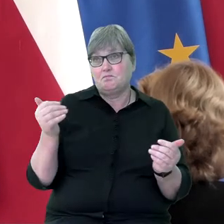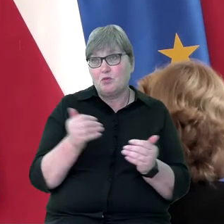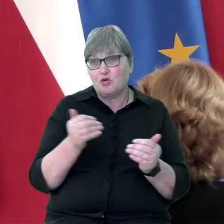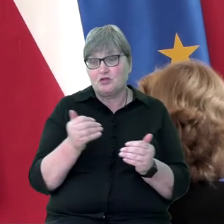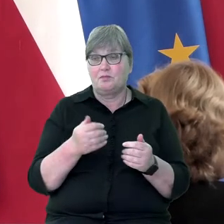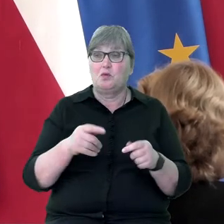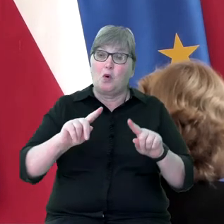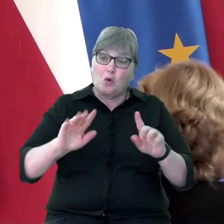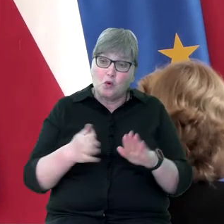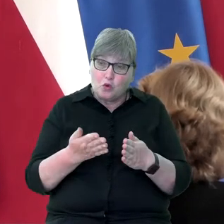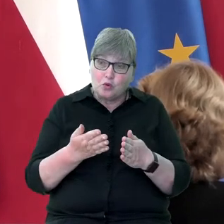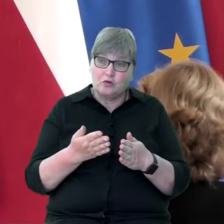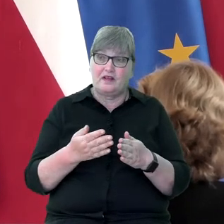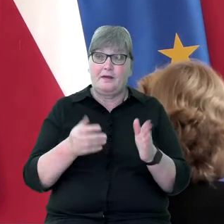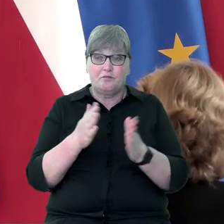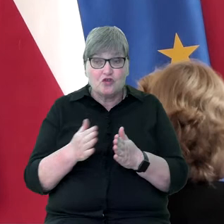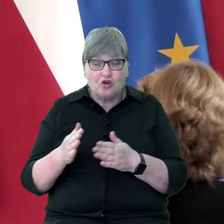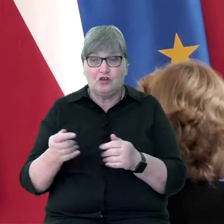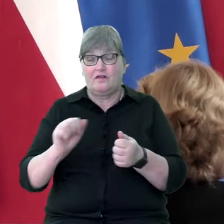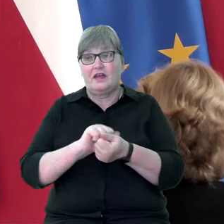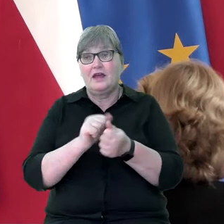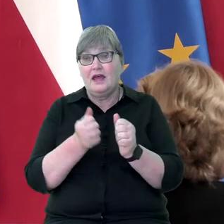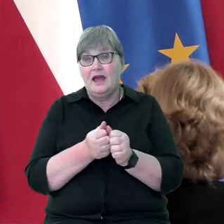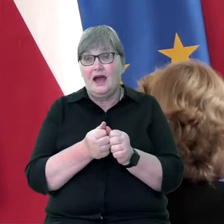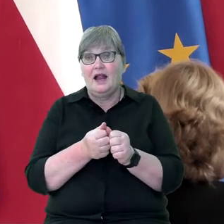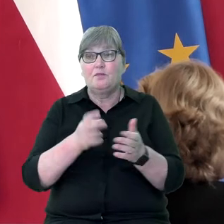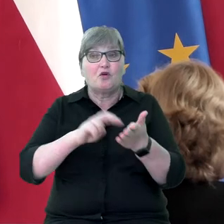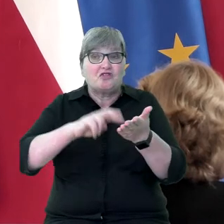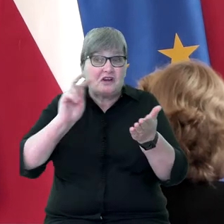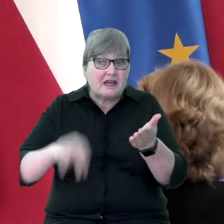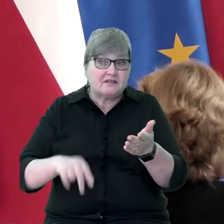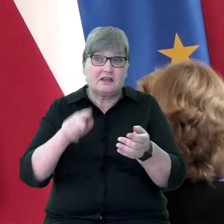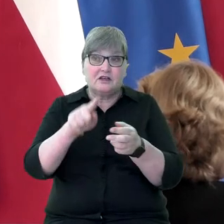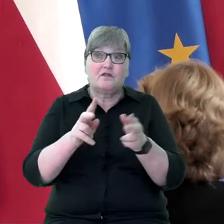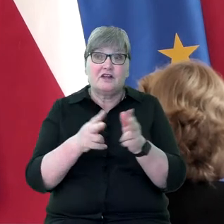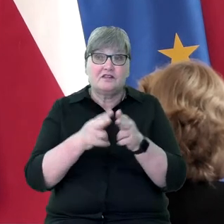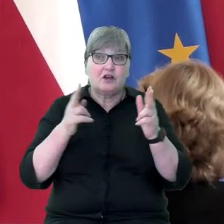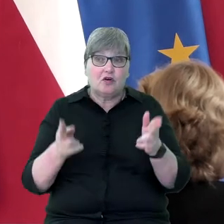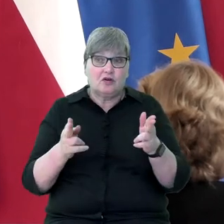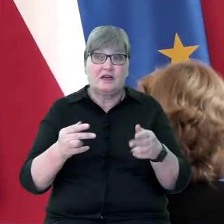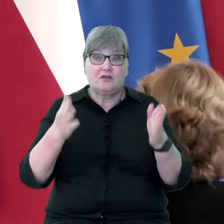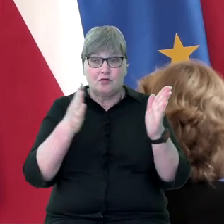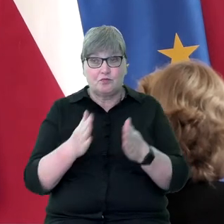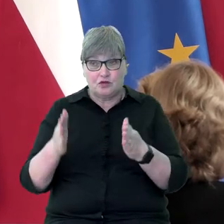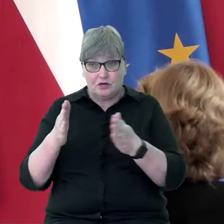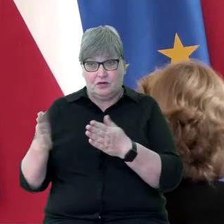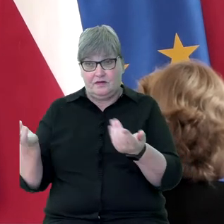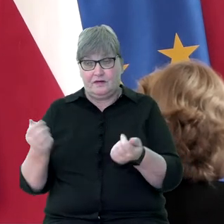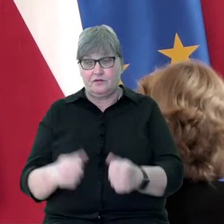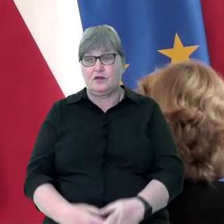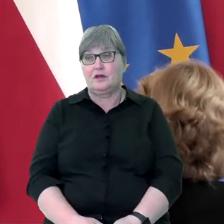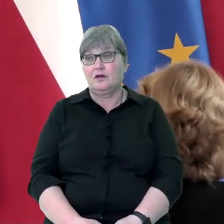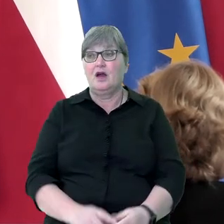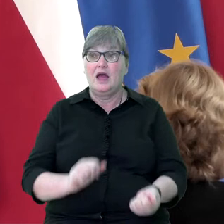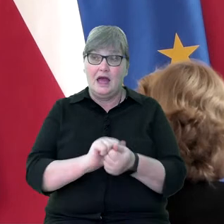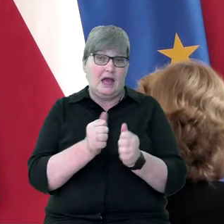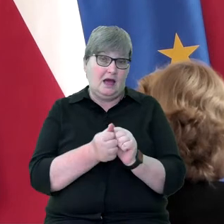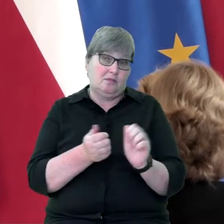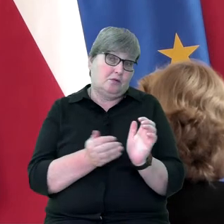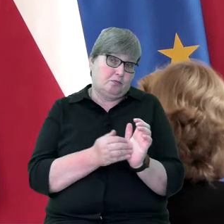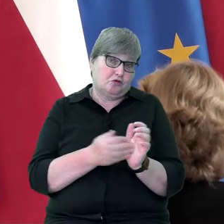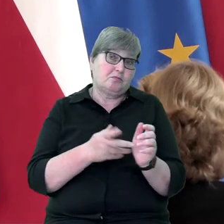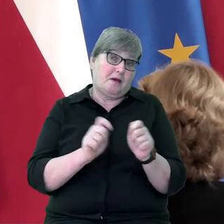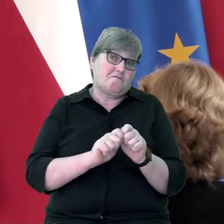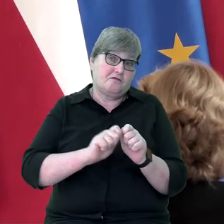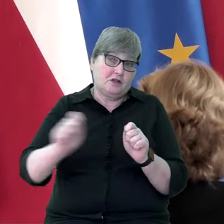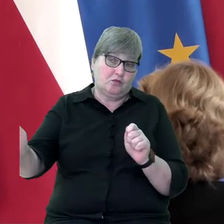skrócić, zrezygnować z tego okresu przygotowawczego, względnie w zależności od potrzeb także go wydłużyć. W niektórych